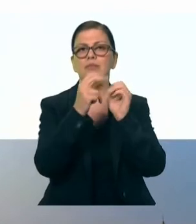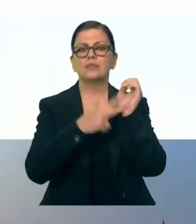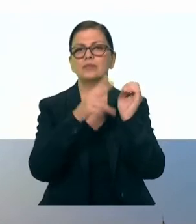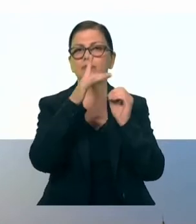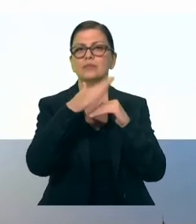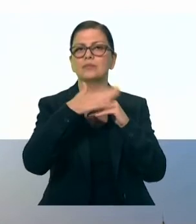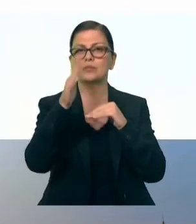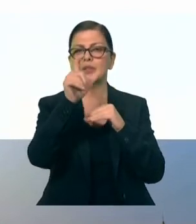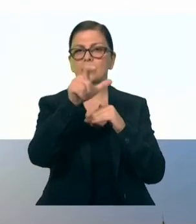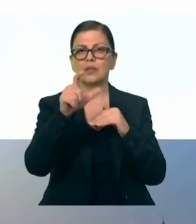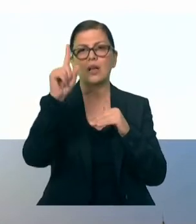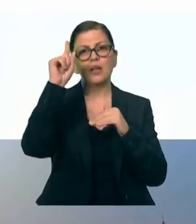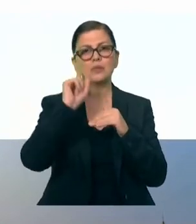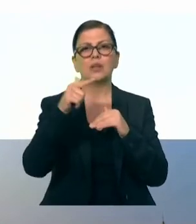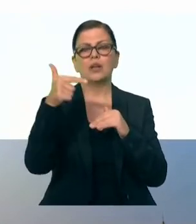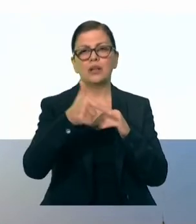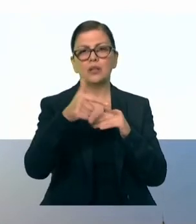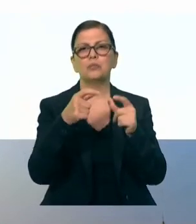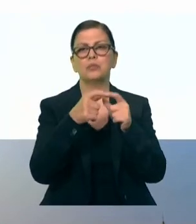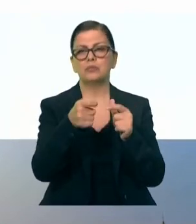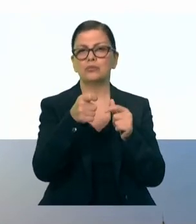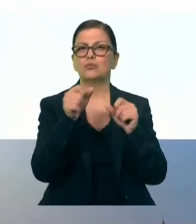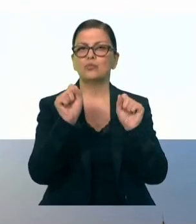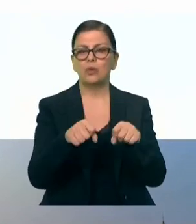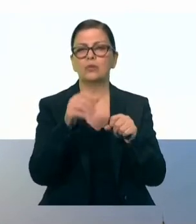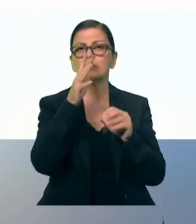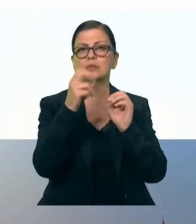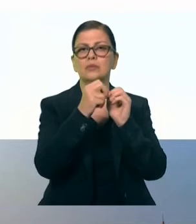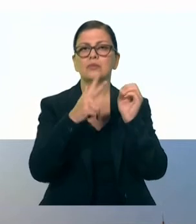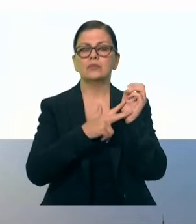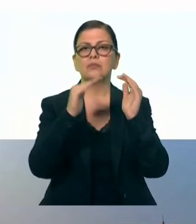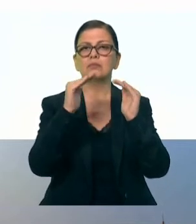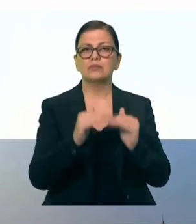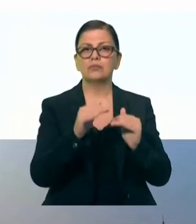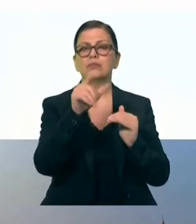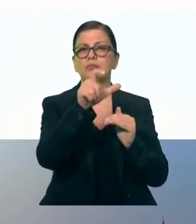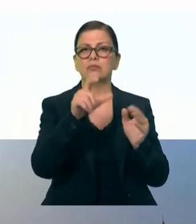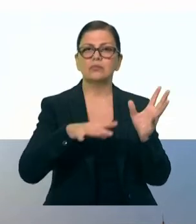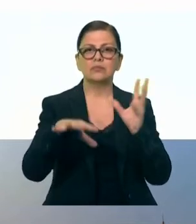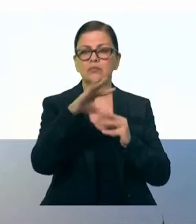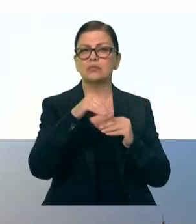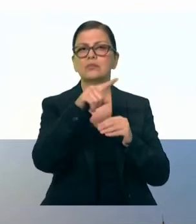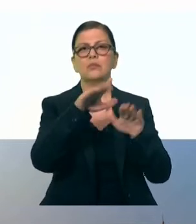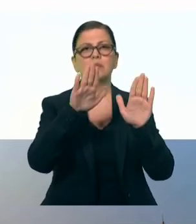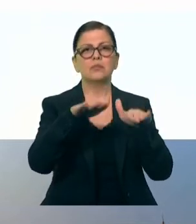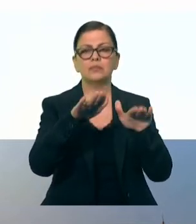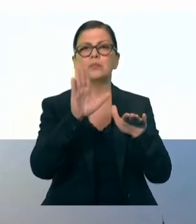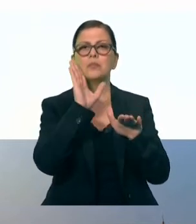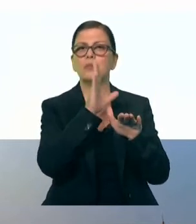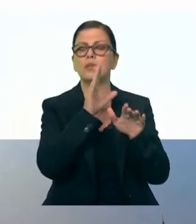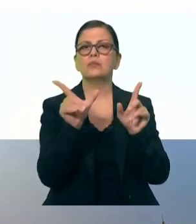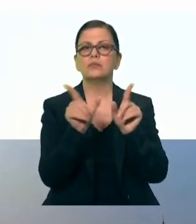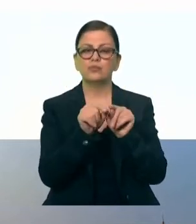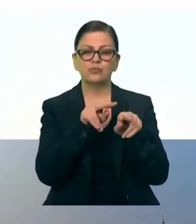18 yaşdan yuxarı Azərbaycan vətəndaşları bilet ala bilər. 18 yaşdan aşağı vətəndaşlara azad edilmiş ərazilərə